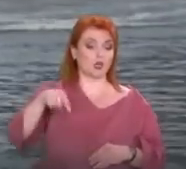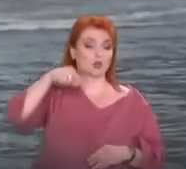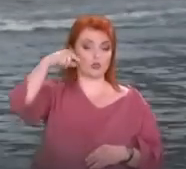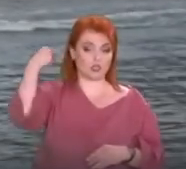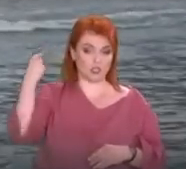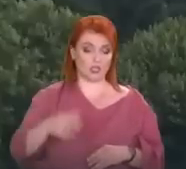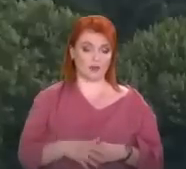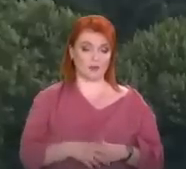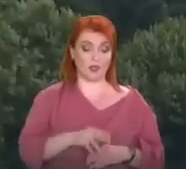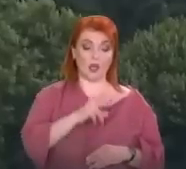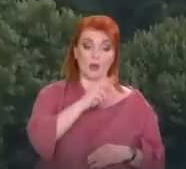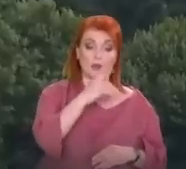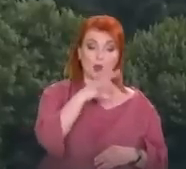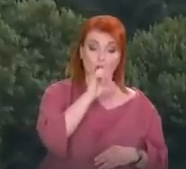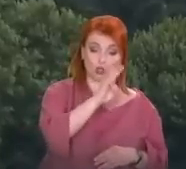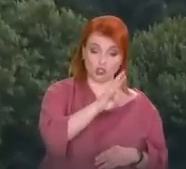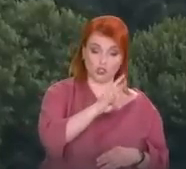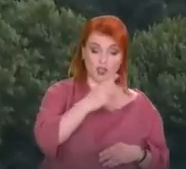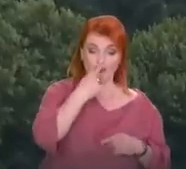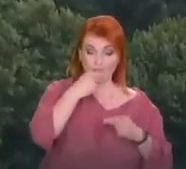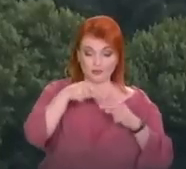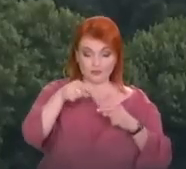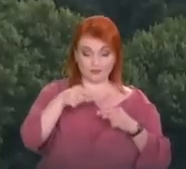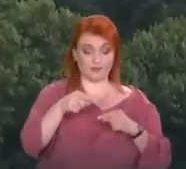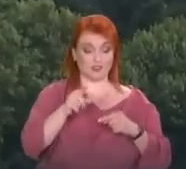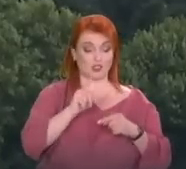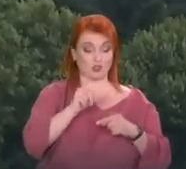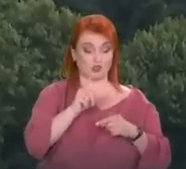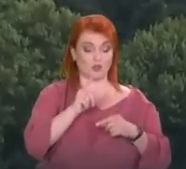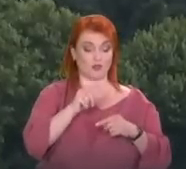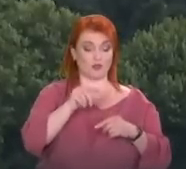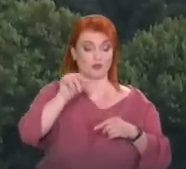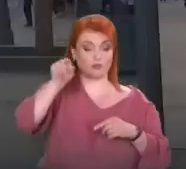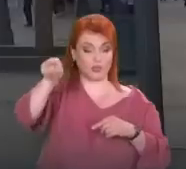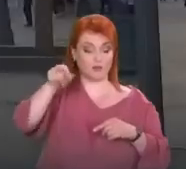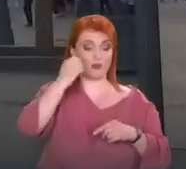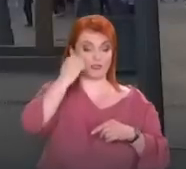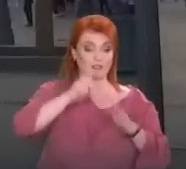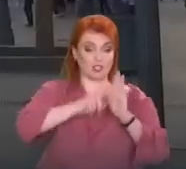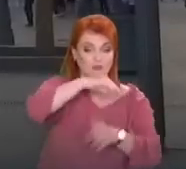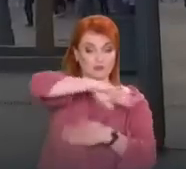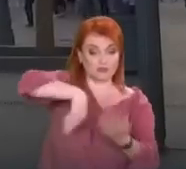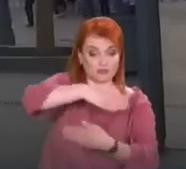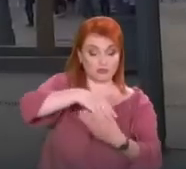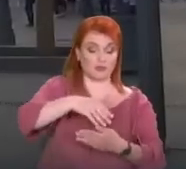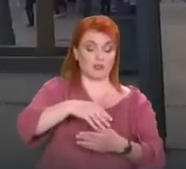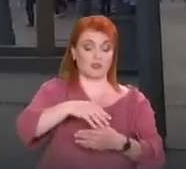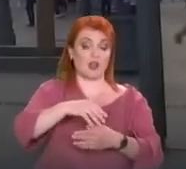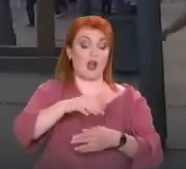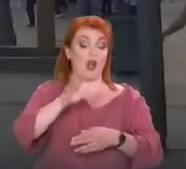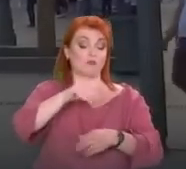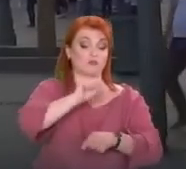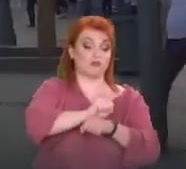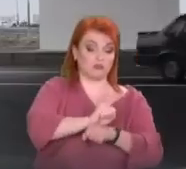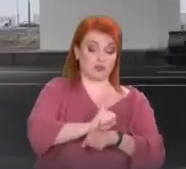Evgeni Prigojin a fost la un pas de a duce la capăt insurecția, Vladimir Putin sugerează că, de fapt, situația a fost sub control și au